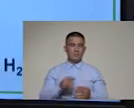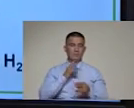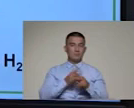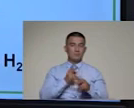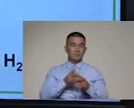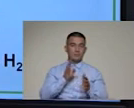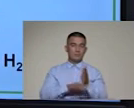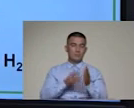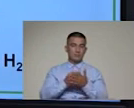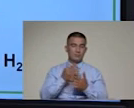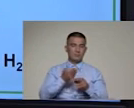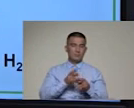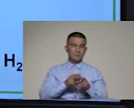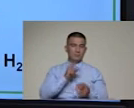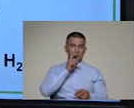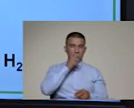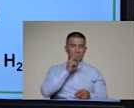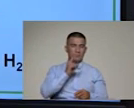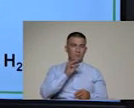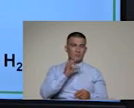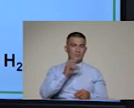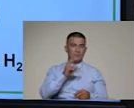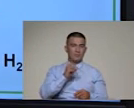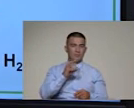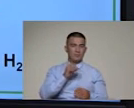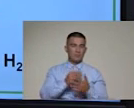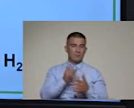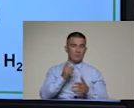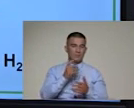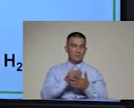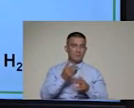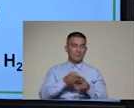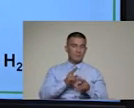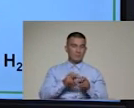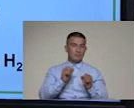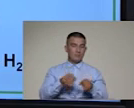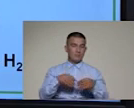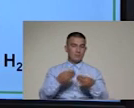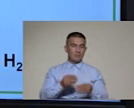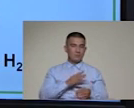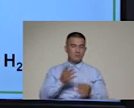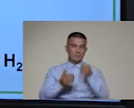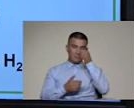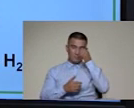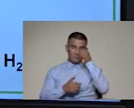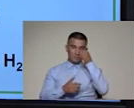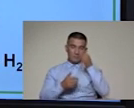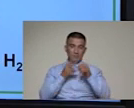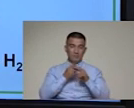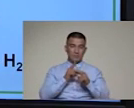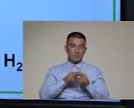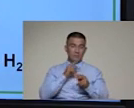Metalmaslarning oksidlari kislotali oksid hisoblanib, ular kislotani hosil qilib berdi. Shunga ko'ra biz